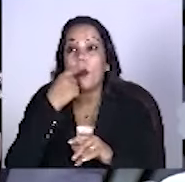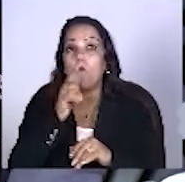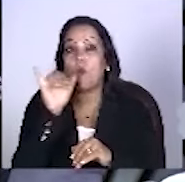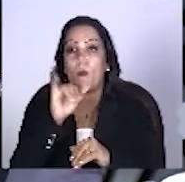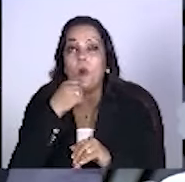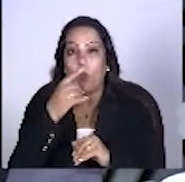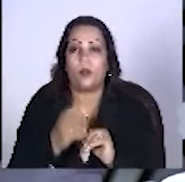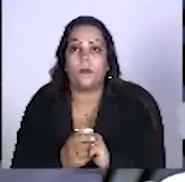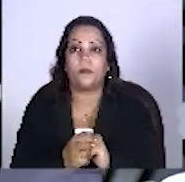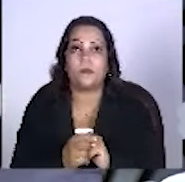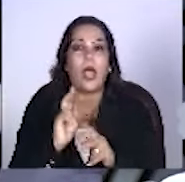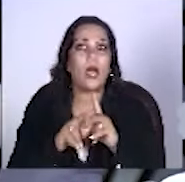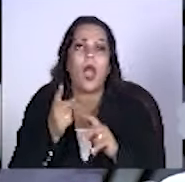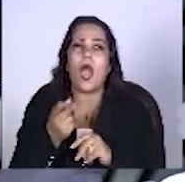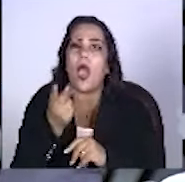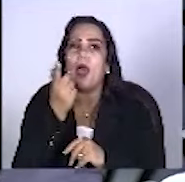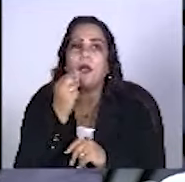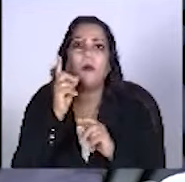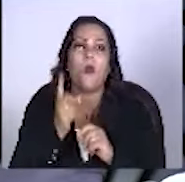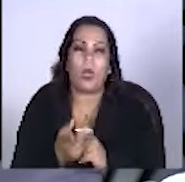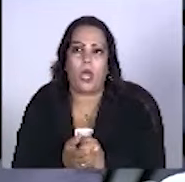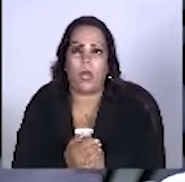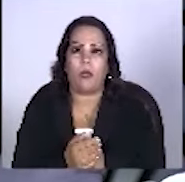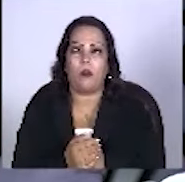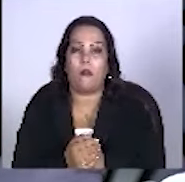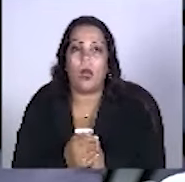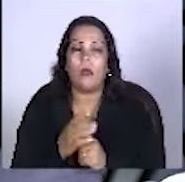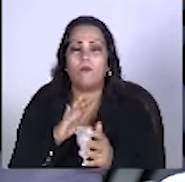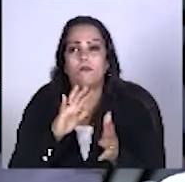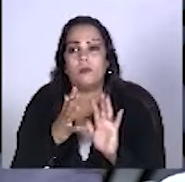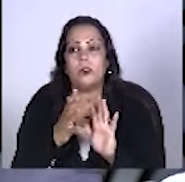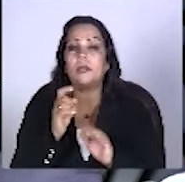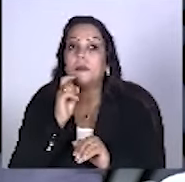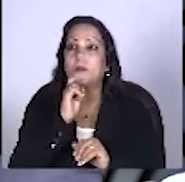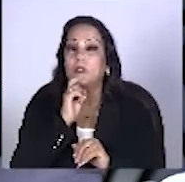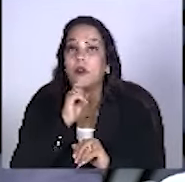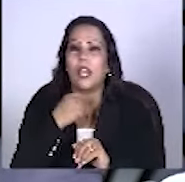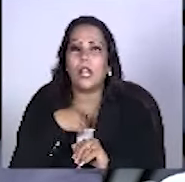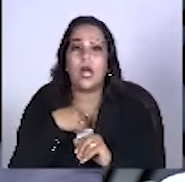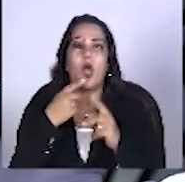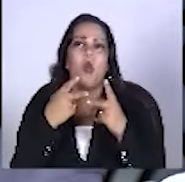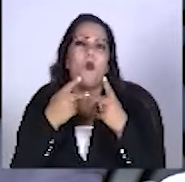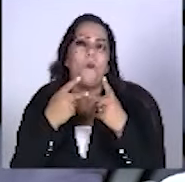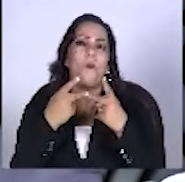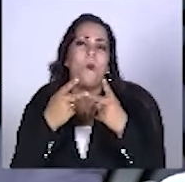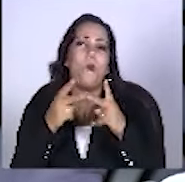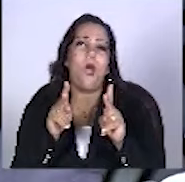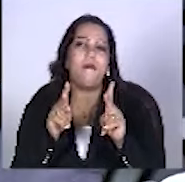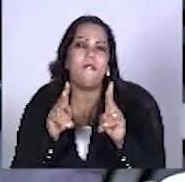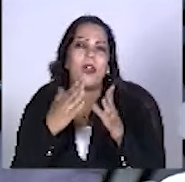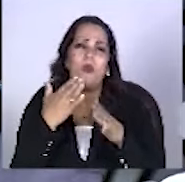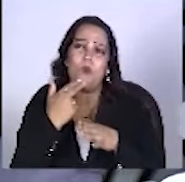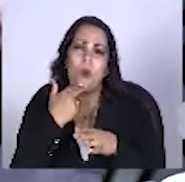اقول حاجه غريبه جدا نانسي. احيانا البنت تقول لك انا اسمح له بالتجاوزات عشان ما يسيبنيش.